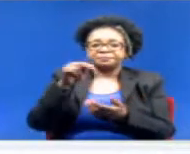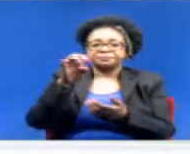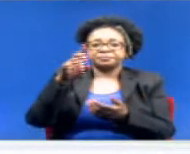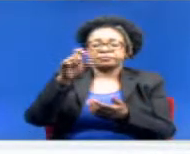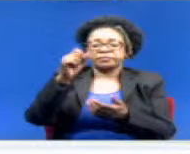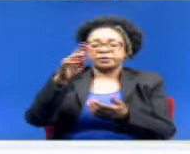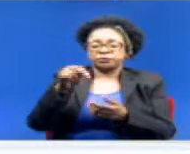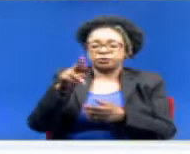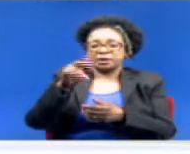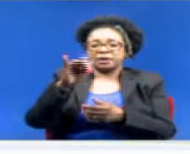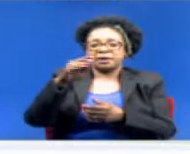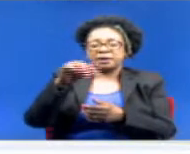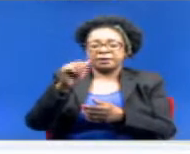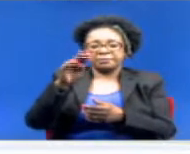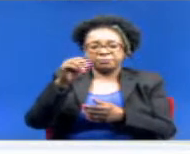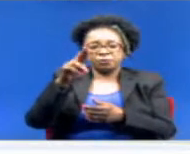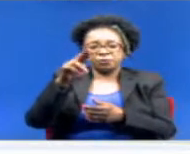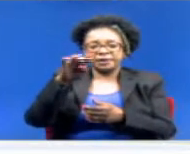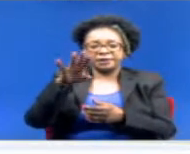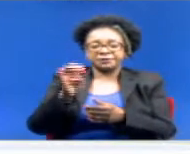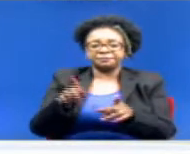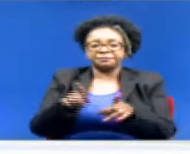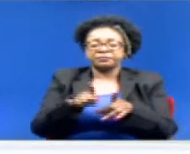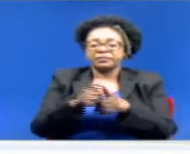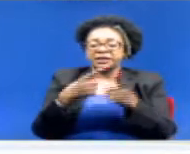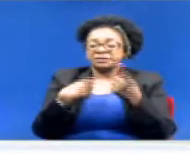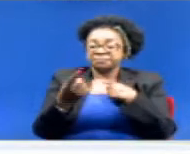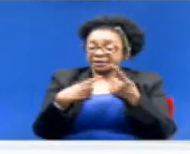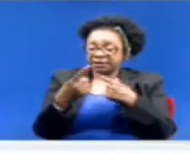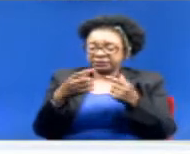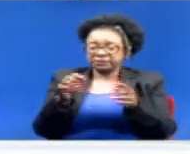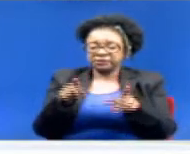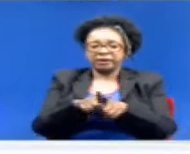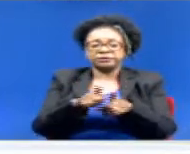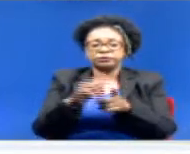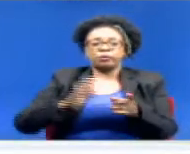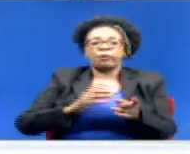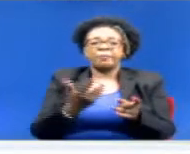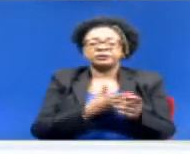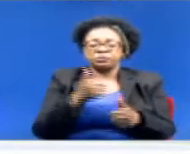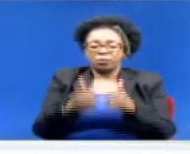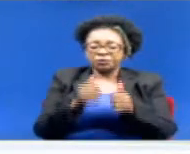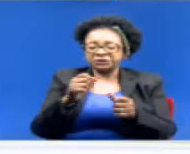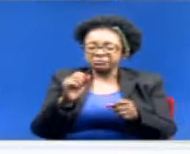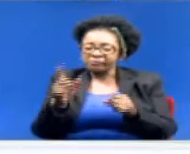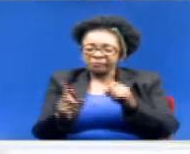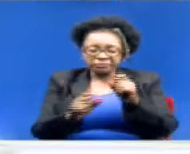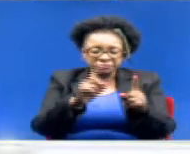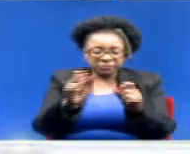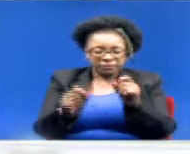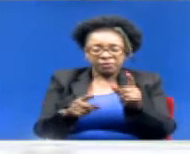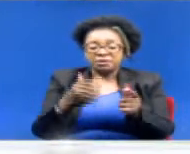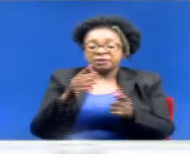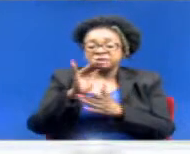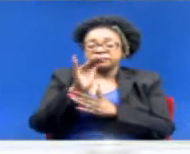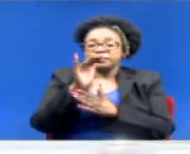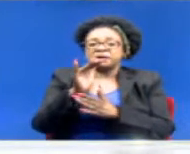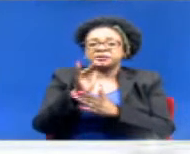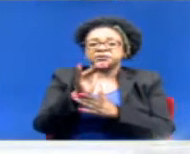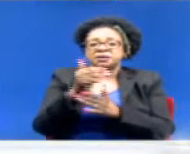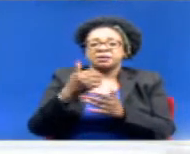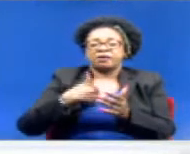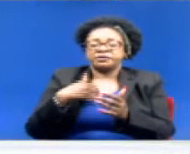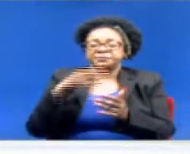Inganga Mulele. Akizungumza mbele ya kamati ya haki na sheria iliyompiga msasa, Renson aliitetea kauli aliyekuwa kiongozi wa mashtaka